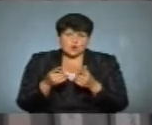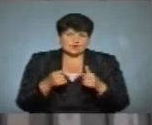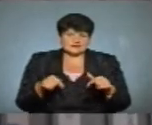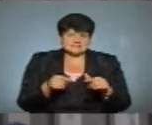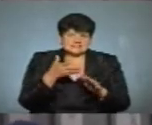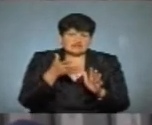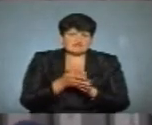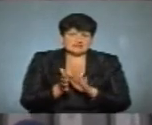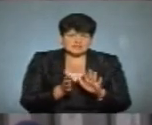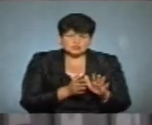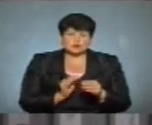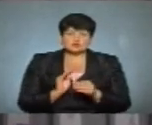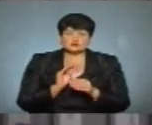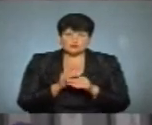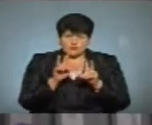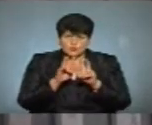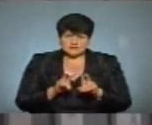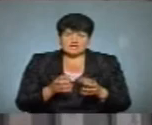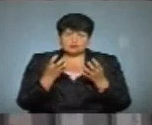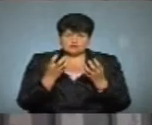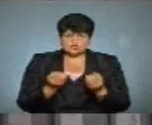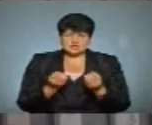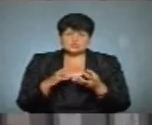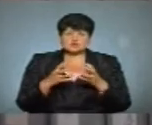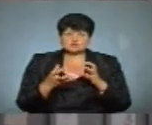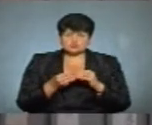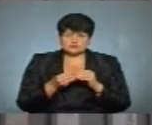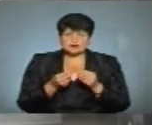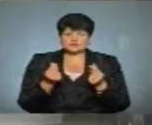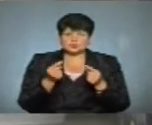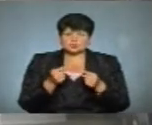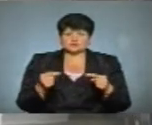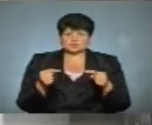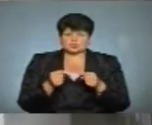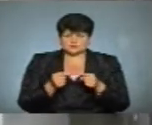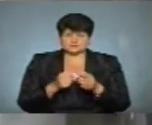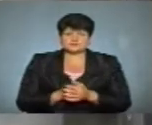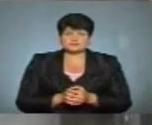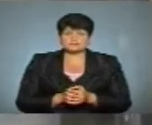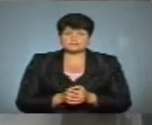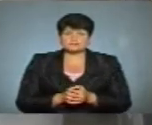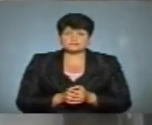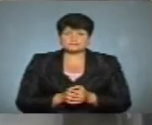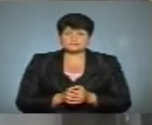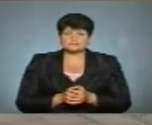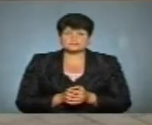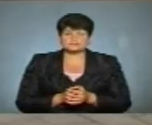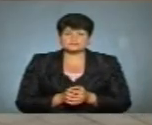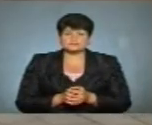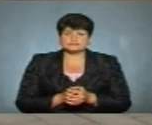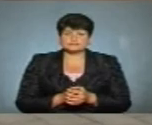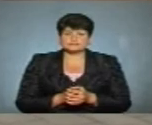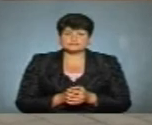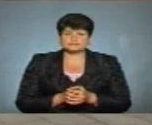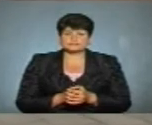якихось витрат. Додатково розглядаємо ще певну суму, але кошторис уточнюється. Любов Гадомська, Оксана Галіяш. Новини на